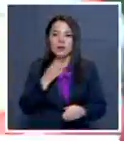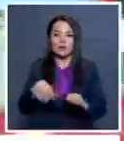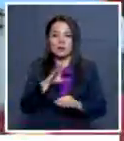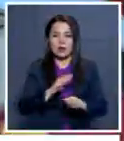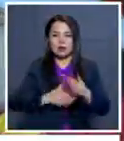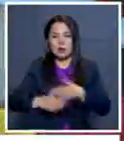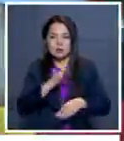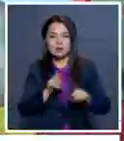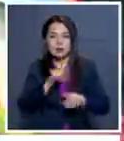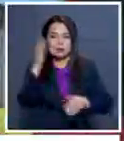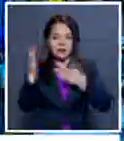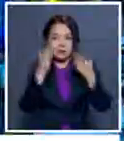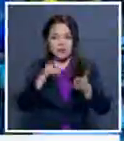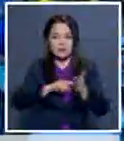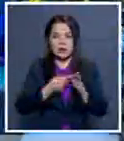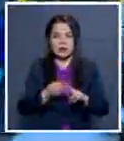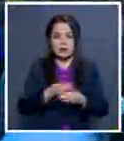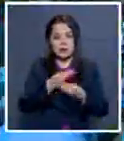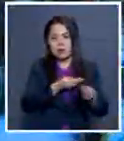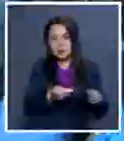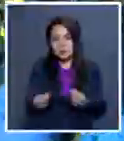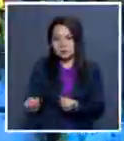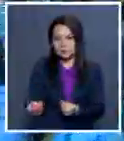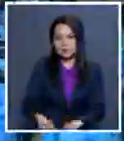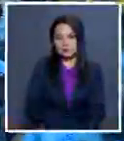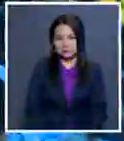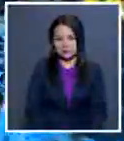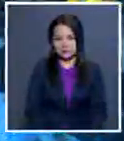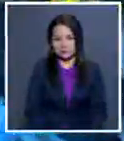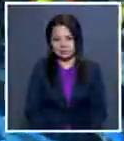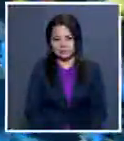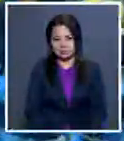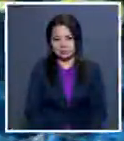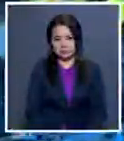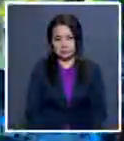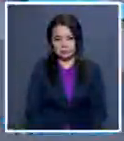Дәуренді думанды шараның мақсаты осы. Асима Нұрбайқызы, Еркінжан Керімжан, ұлттық арна.